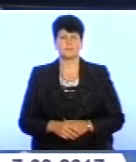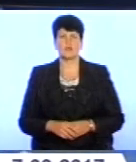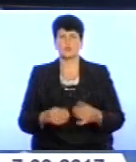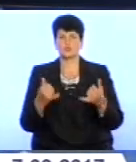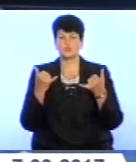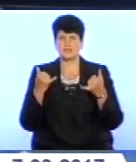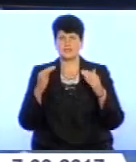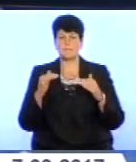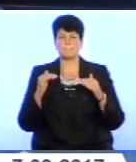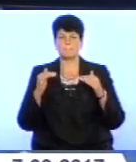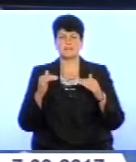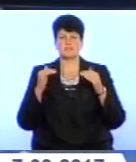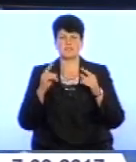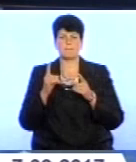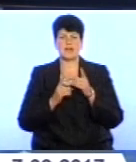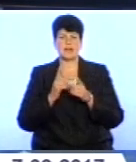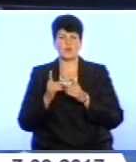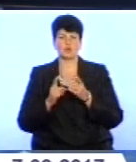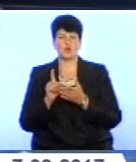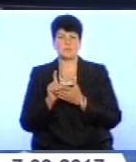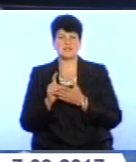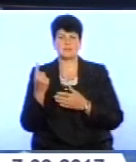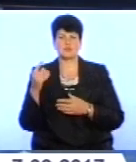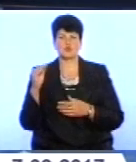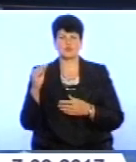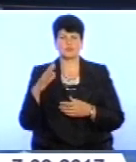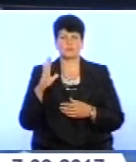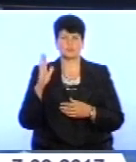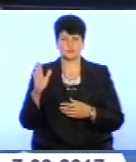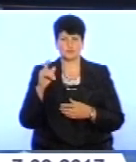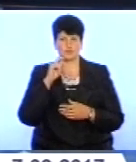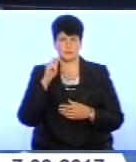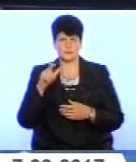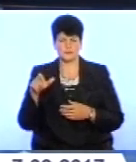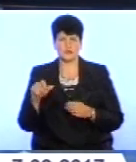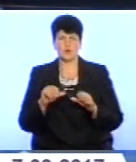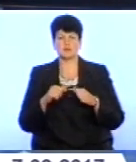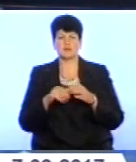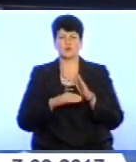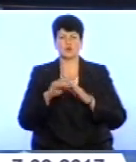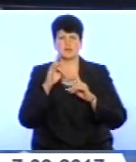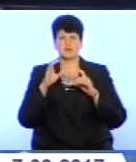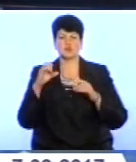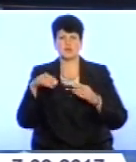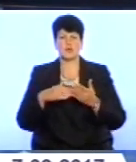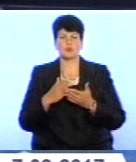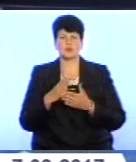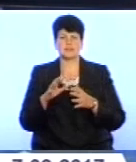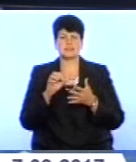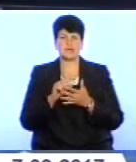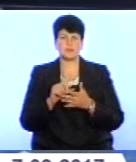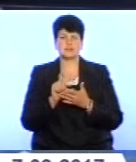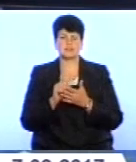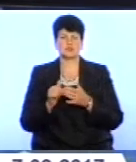Усучаснення, тобто підвищення перерахунок пенсій уже з 1 жовтня чекає на українців. Комітет Верховної Ради з питань соціальної політики, зайнятості та